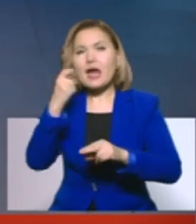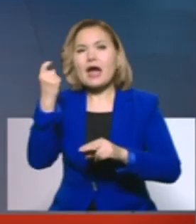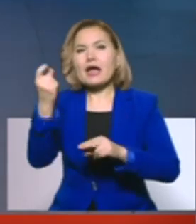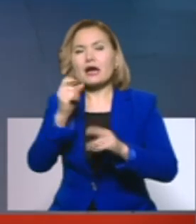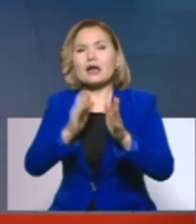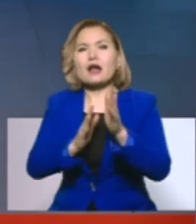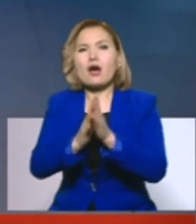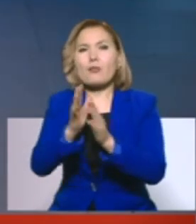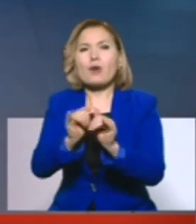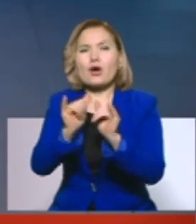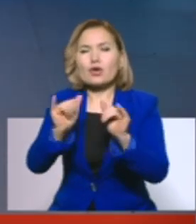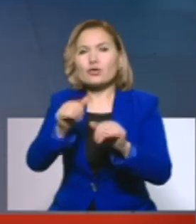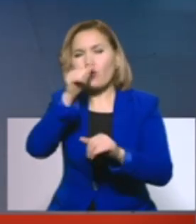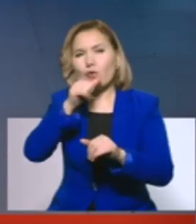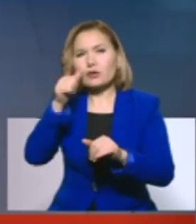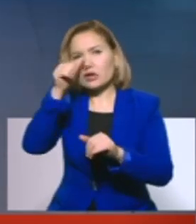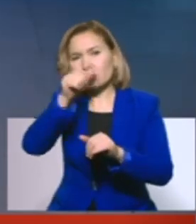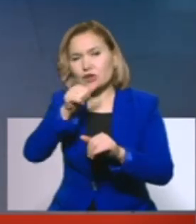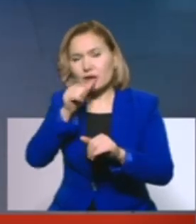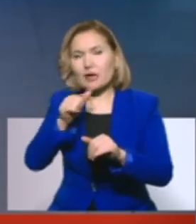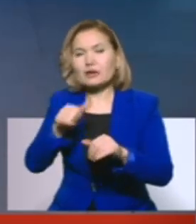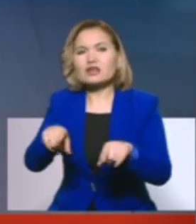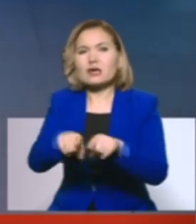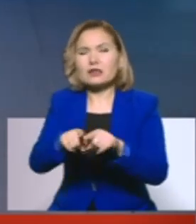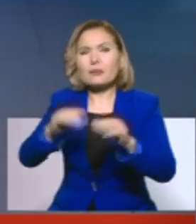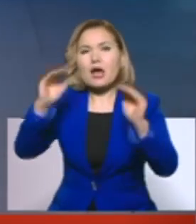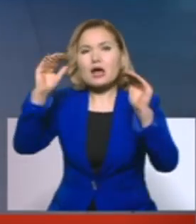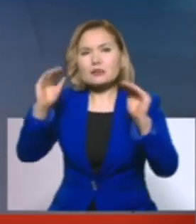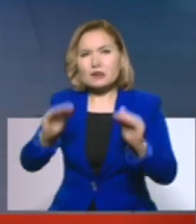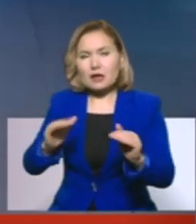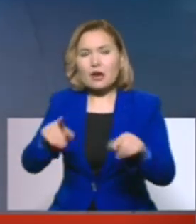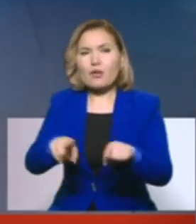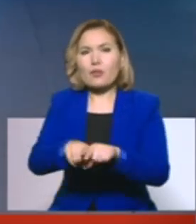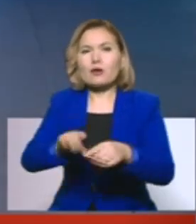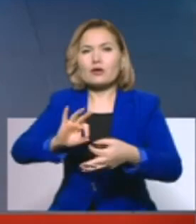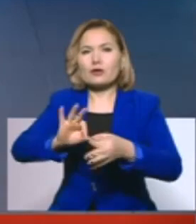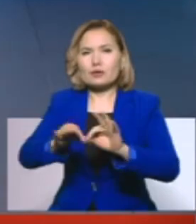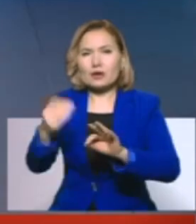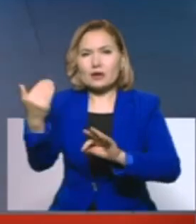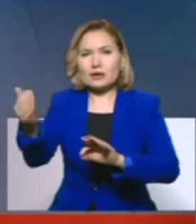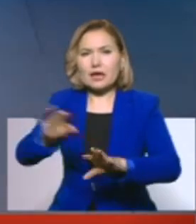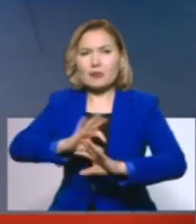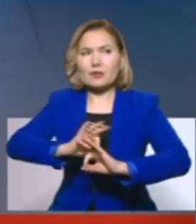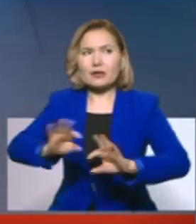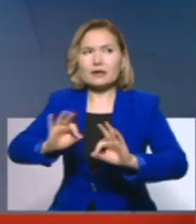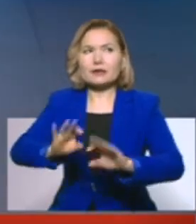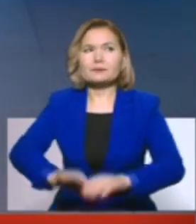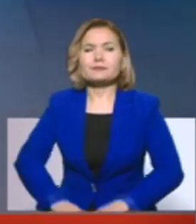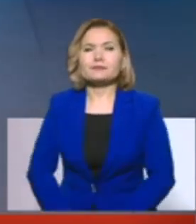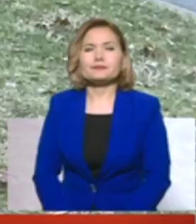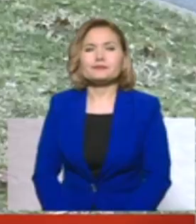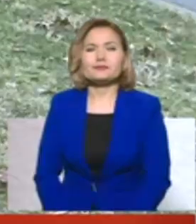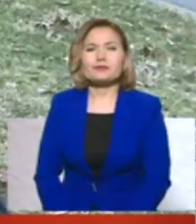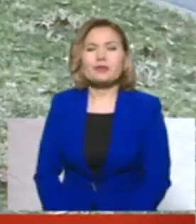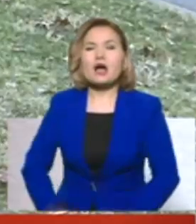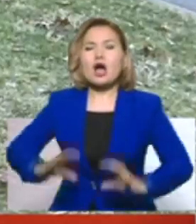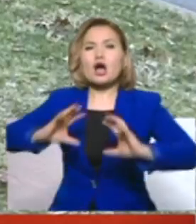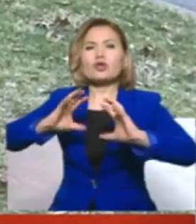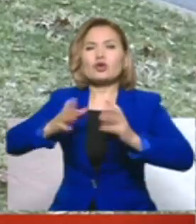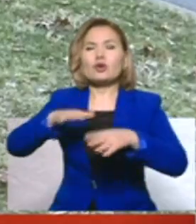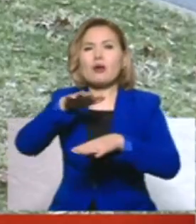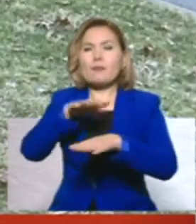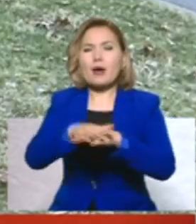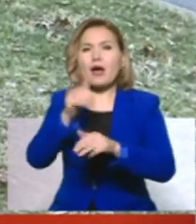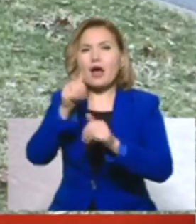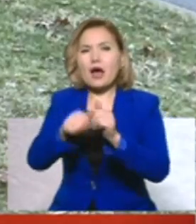өсім өткен жылғыдан да төмен болмақ. Ақыштағы меншікті тілшіміз Жалғас Сәдібекұлы тарқатады. Дүниежүзілік банк әр